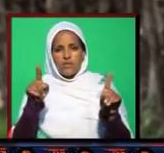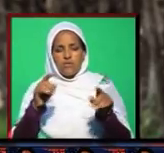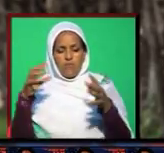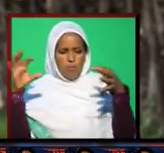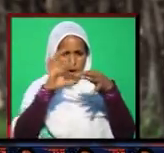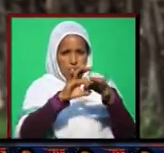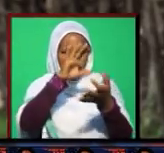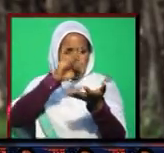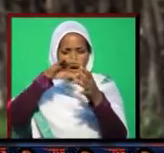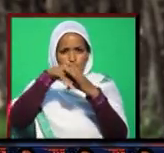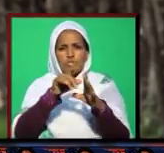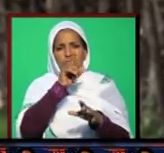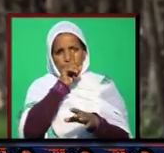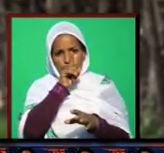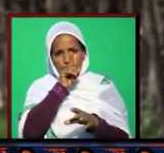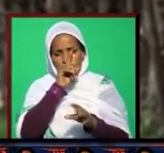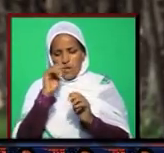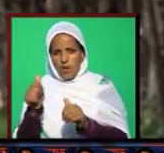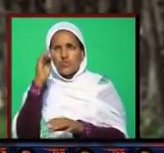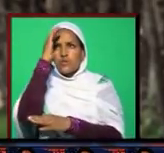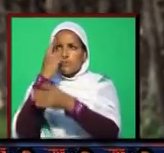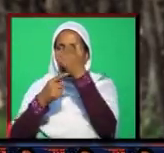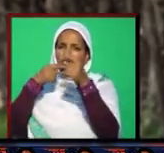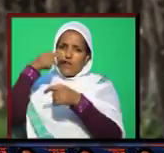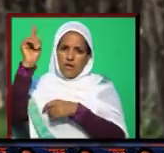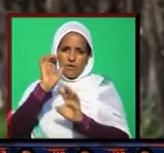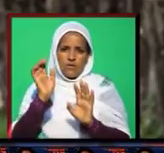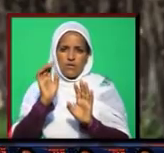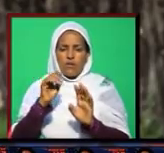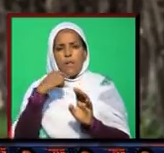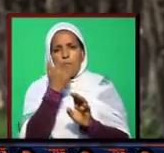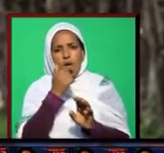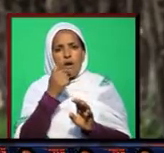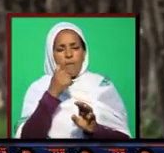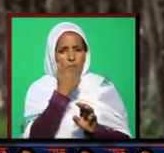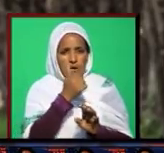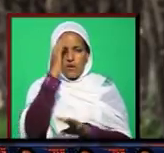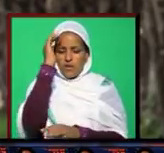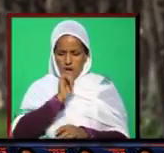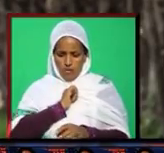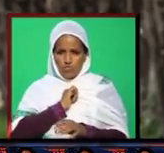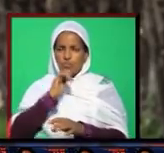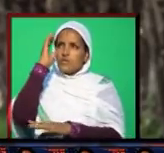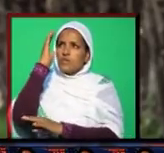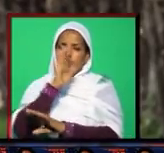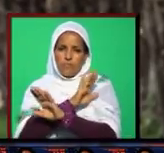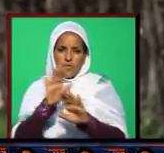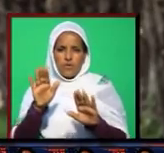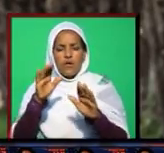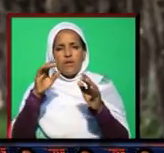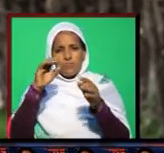ግን በማኅበር መካከል ዝም ይበልና ለራሱና ለእግዚአብሔር ይናገር። ለማንና ለማን? ለራሱና